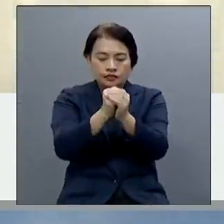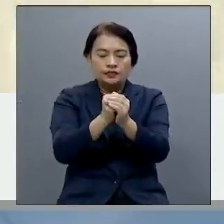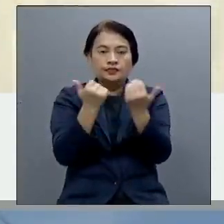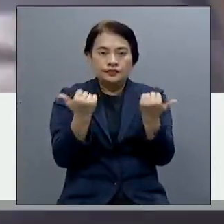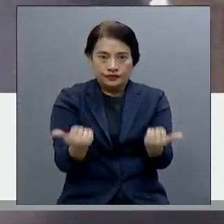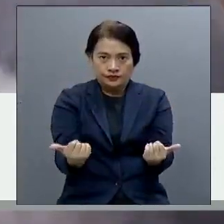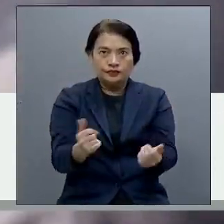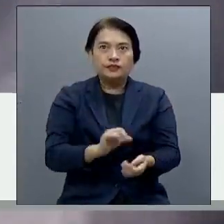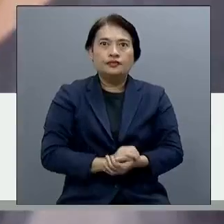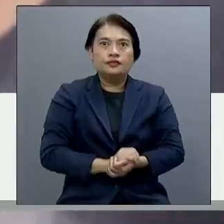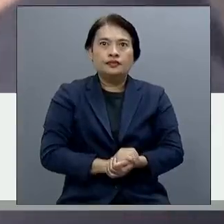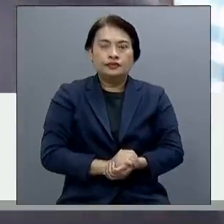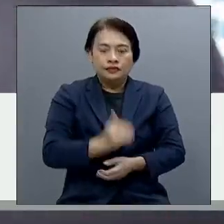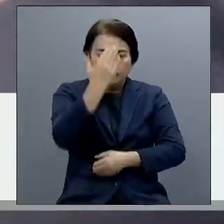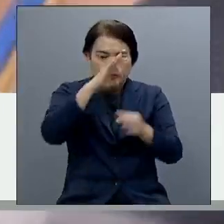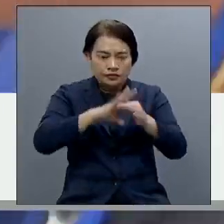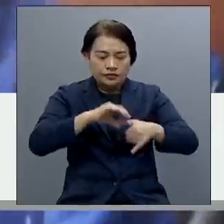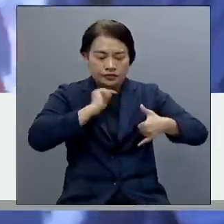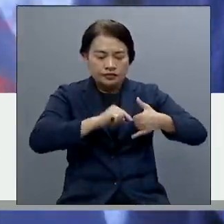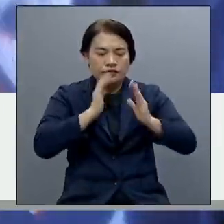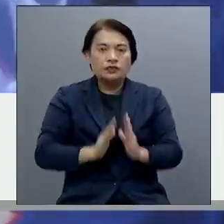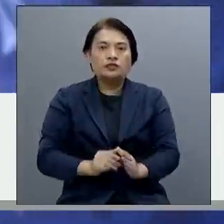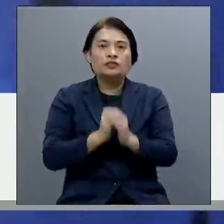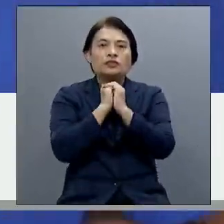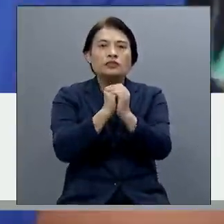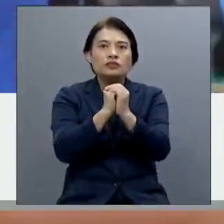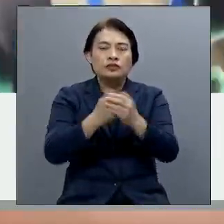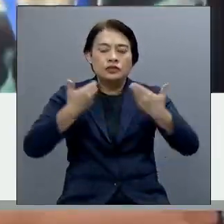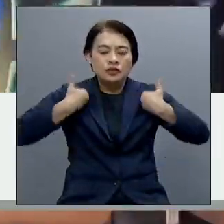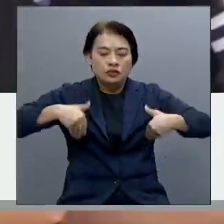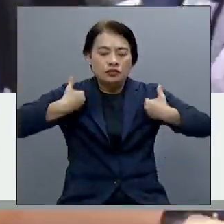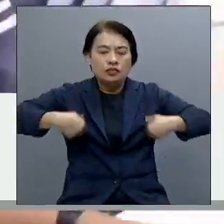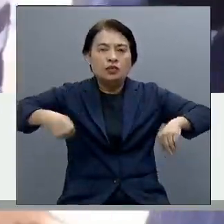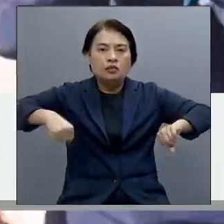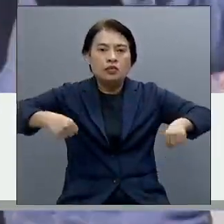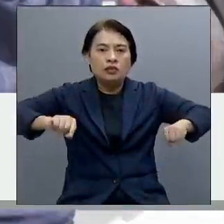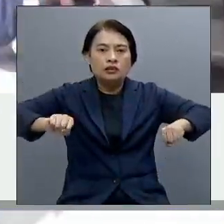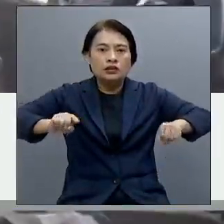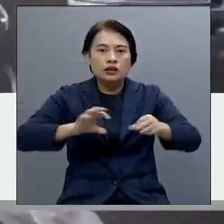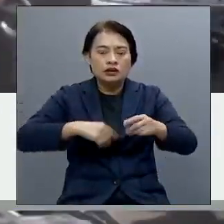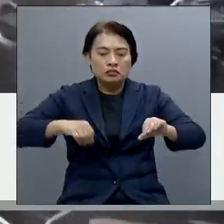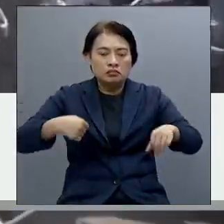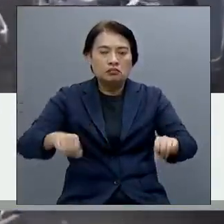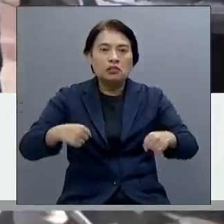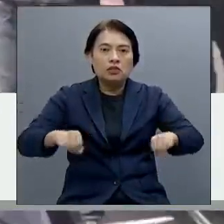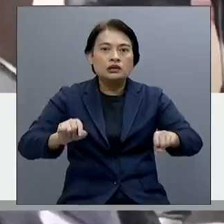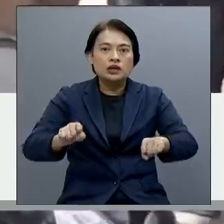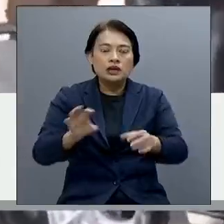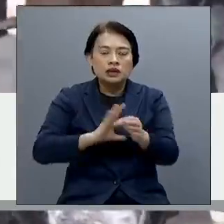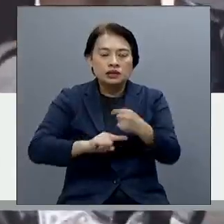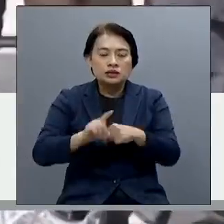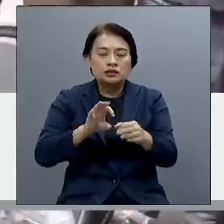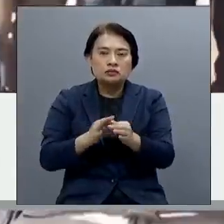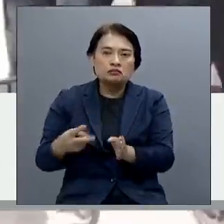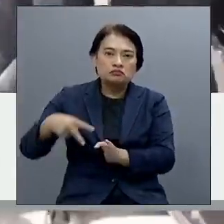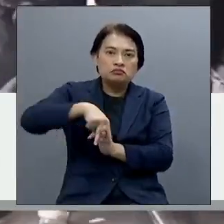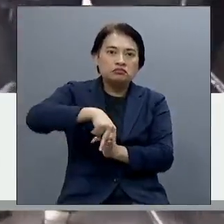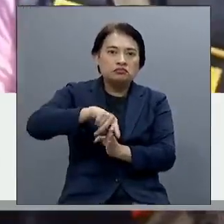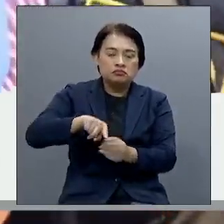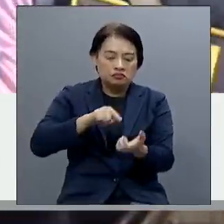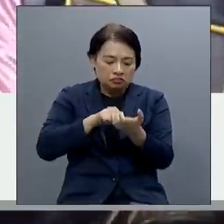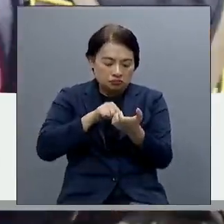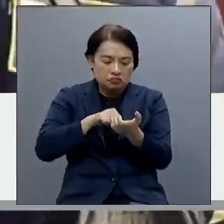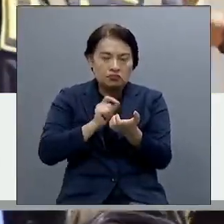คดีนี้สืบเนื่องจากผู้เสียหายชาวจีนถูกวินจักรยานยนต์สวมรอยเป็นคนขับขี่ที่เรียกจากในแอปพลิเ